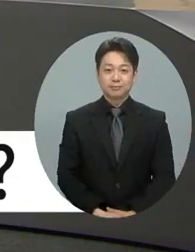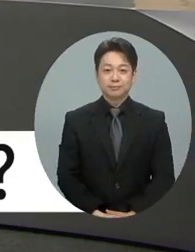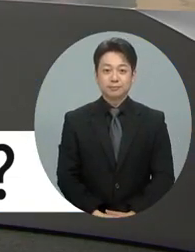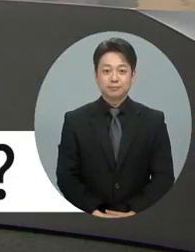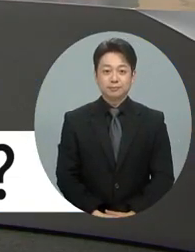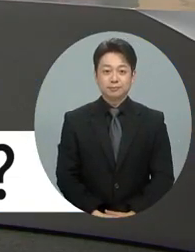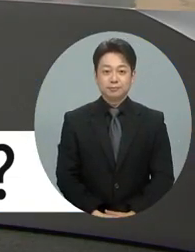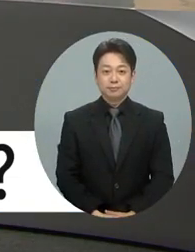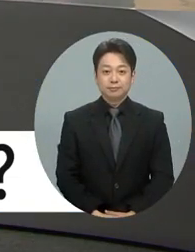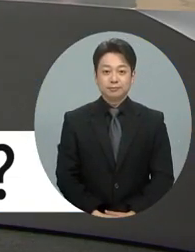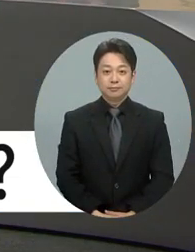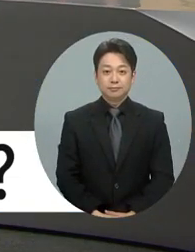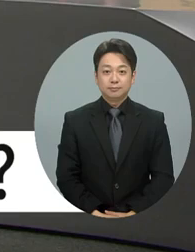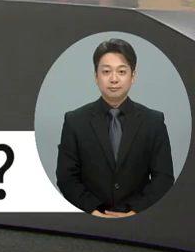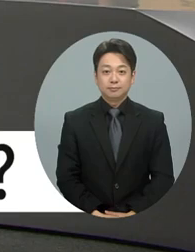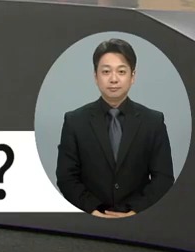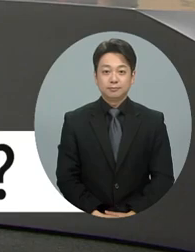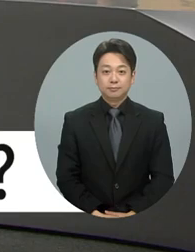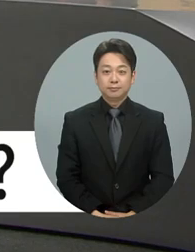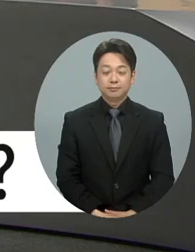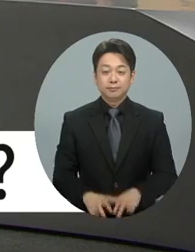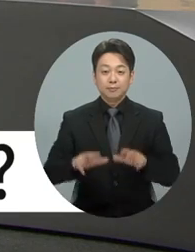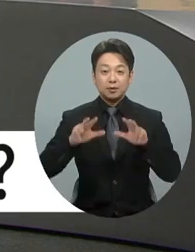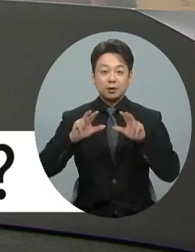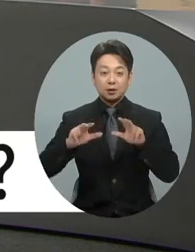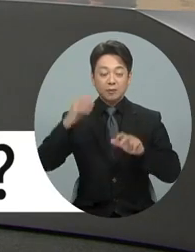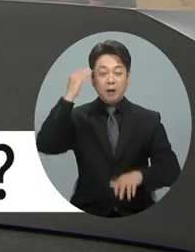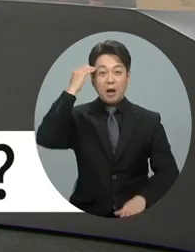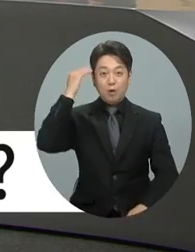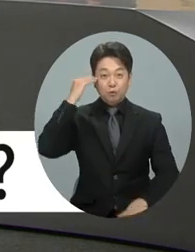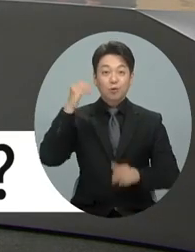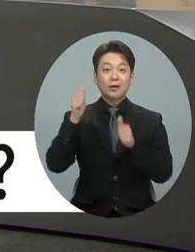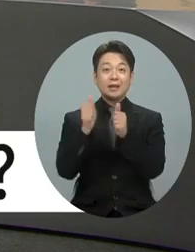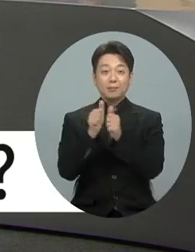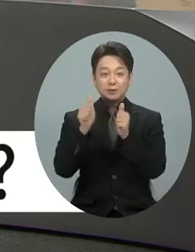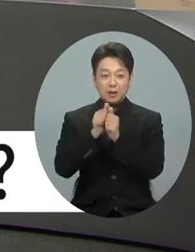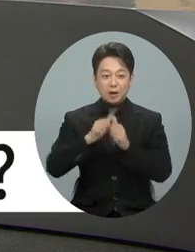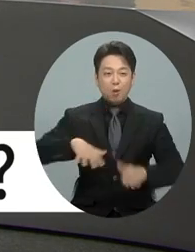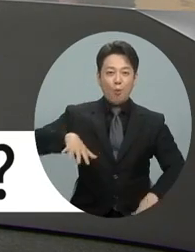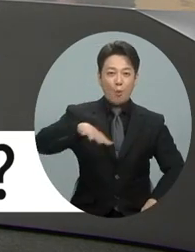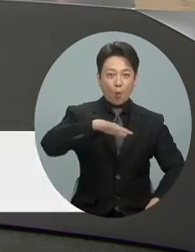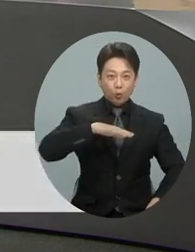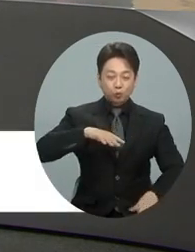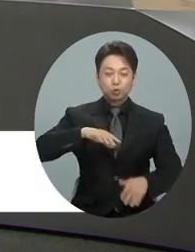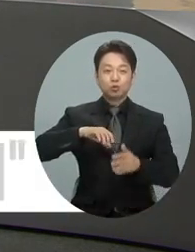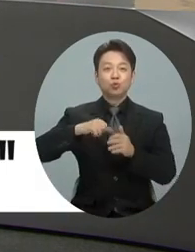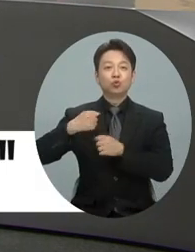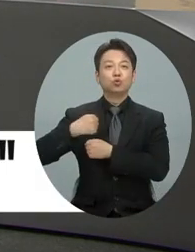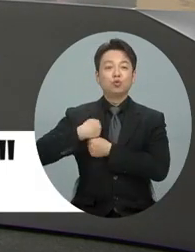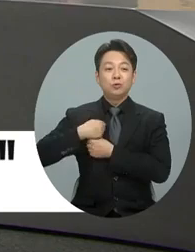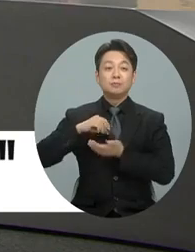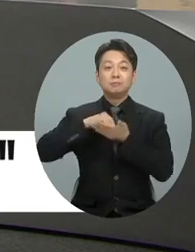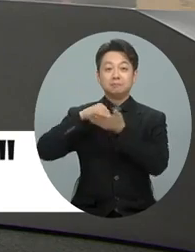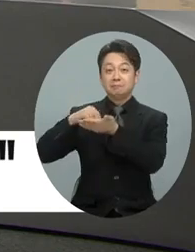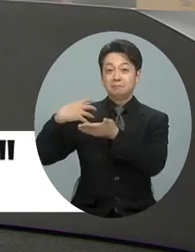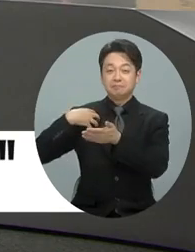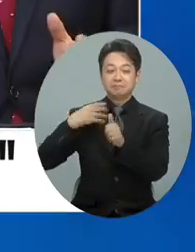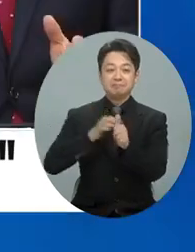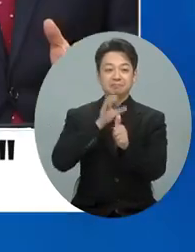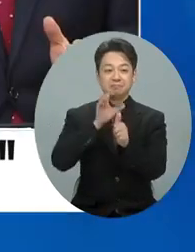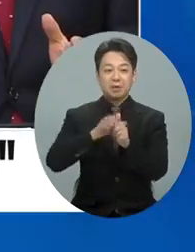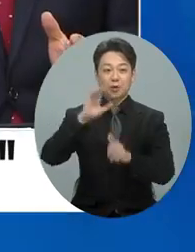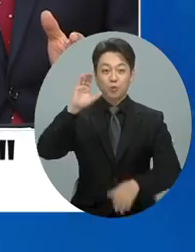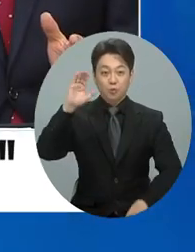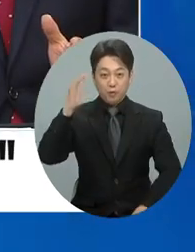예. 징병은 모든 대한민국 남성들을 중심으로 해서 징병을 하고 있지만 예. 직업군인제를 또